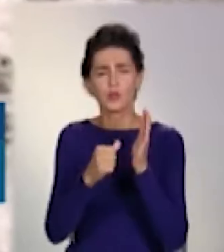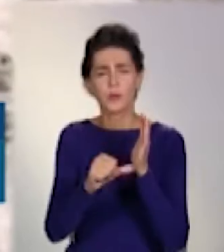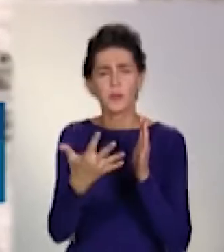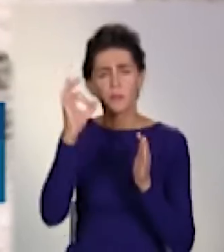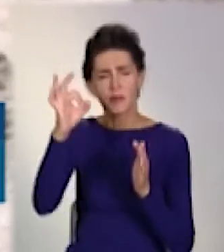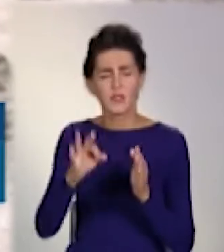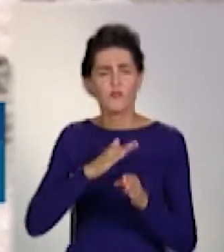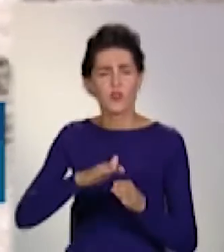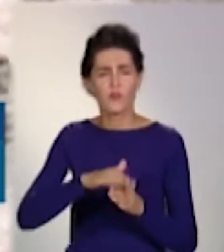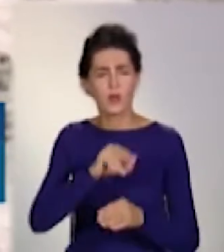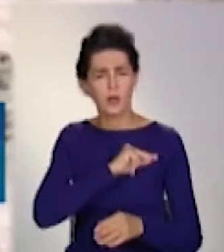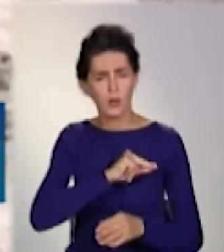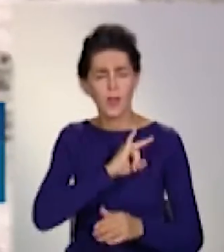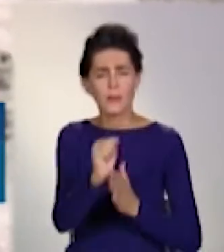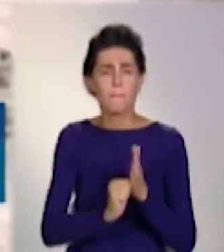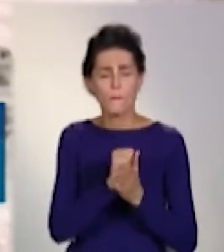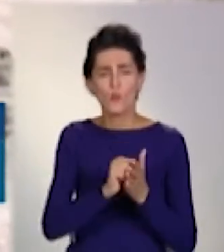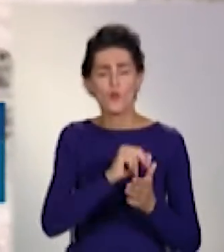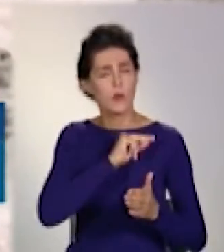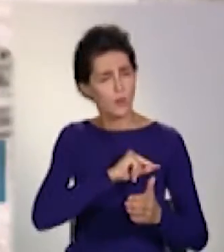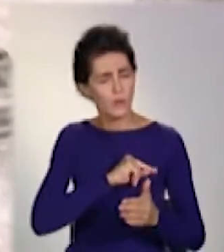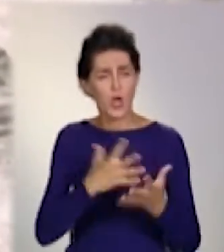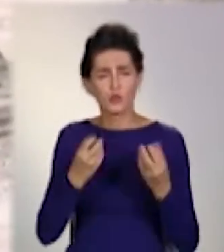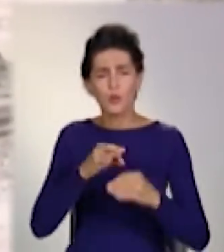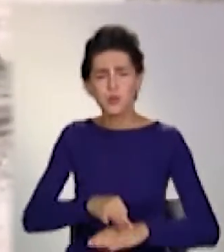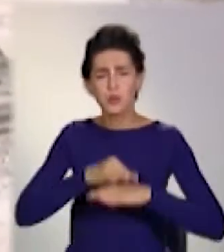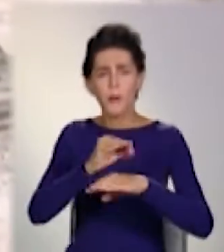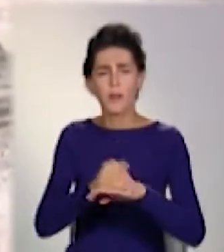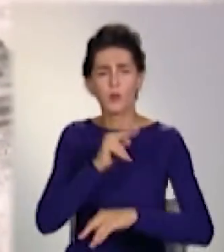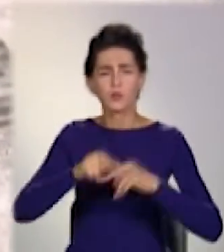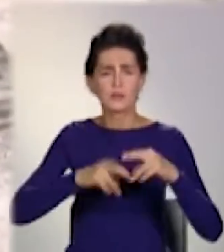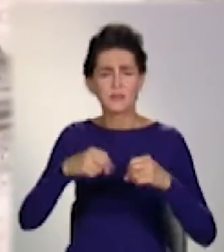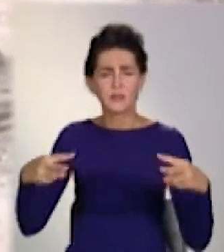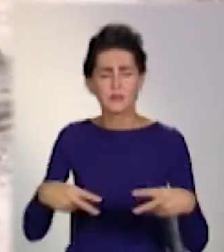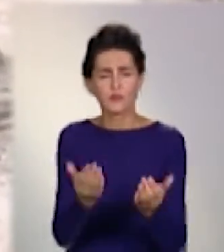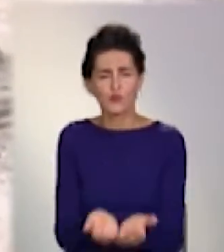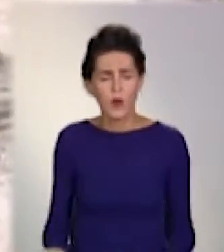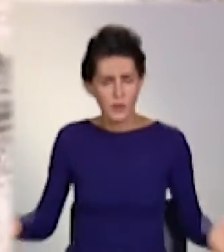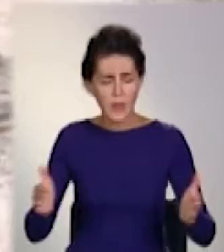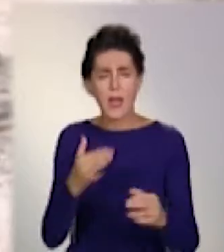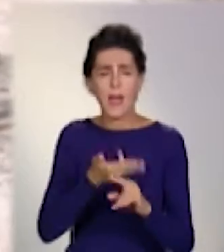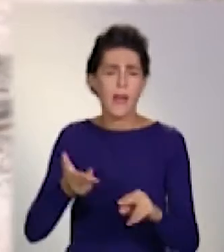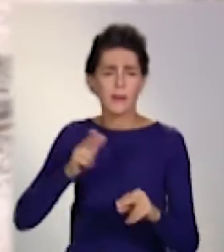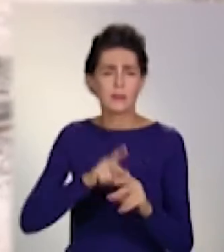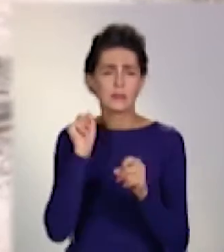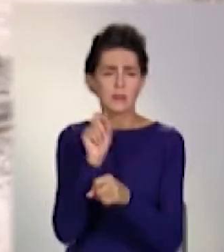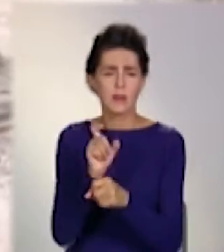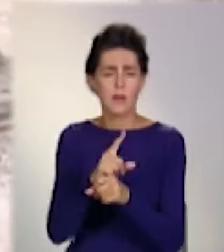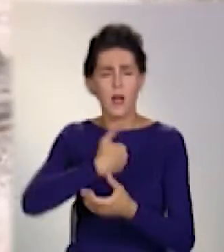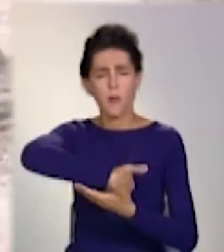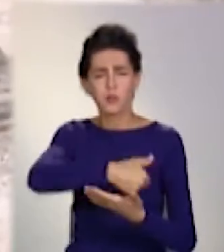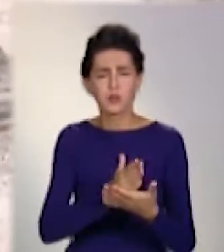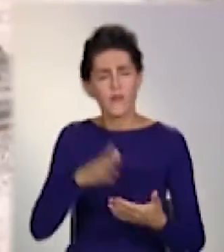65%. Виконані основні демонтажні роботи. Ведуться роботи по благоустрою чаші основним. Замовлено вже